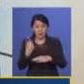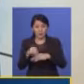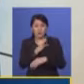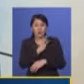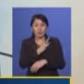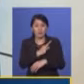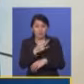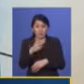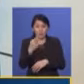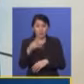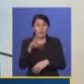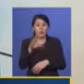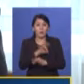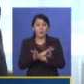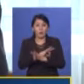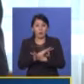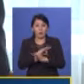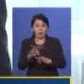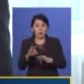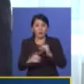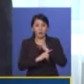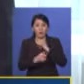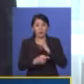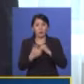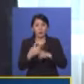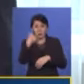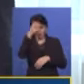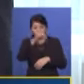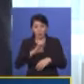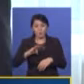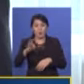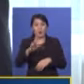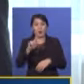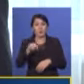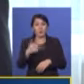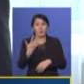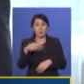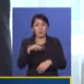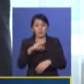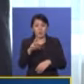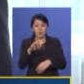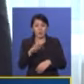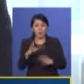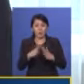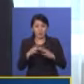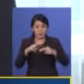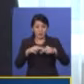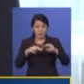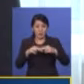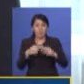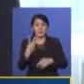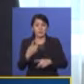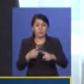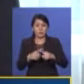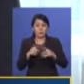болатынын жеткізген еді. Бұл жақсы емес пе? Соңғы 2-3 жылда облыс орталығында 150 мың шаршы метр тұрғын үй салынды. Жыл сайын 2,5 мыңнан